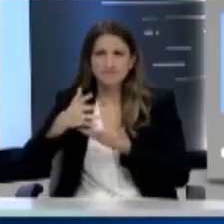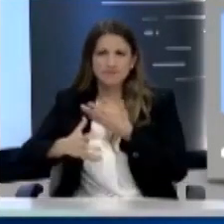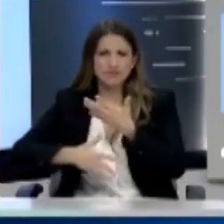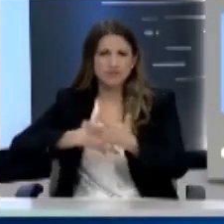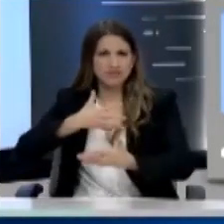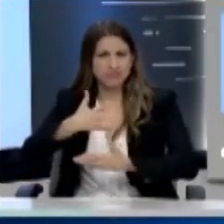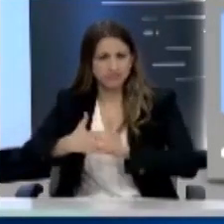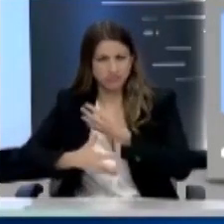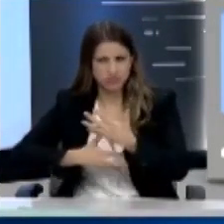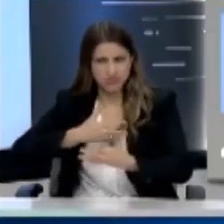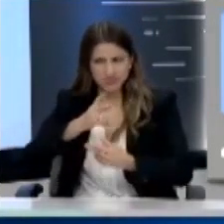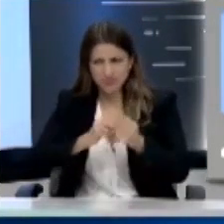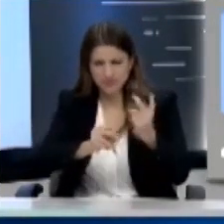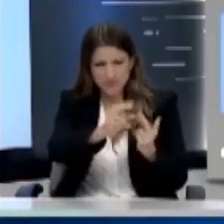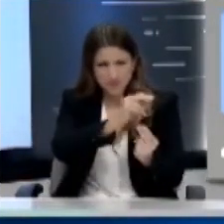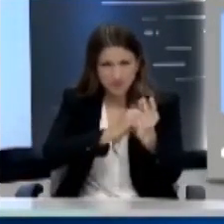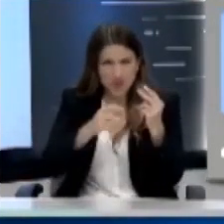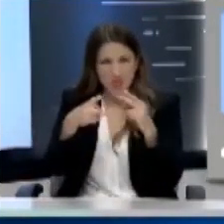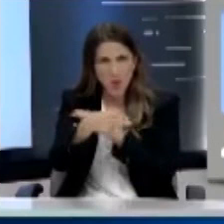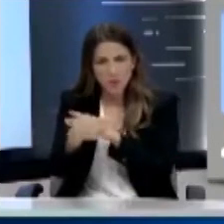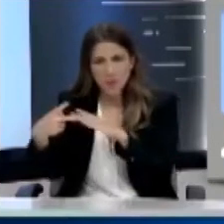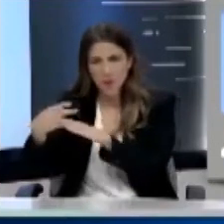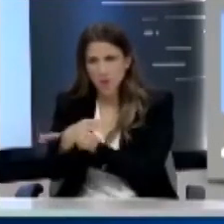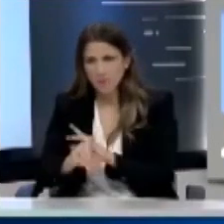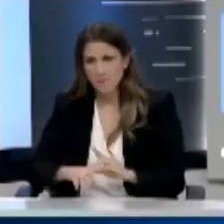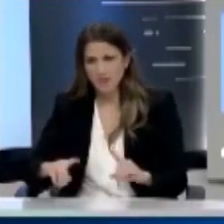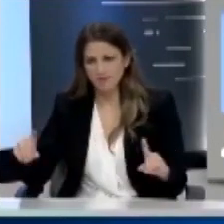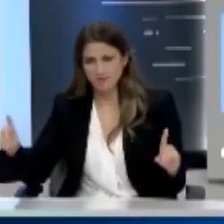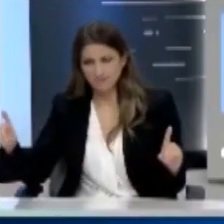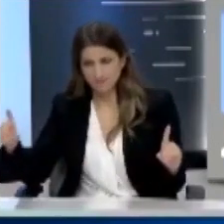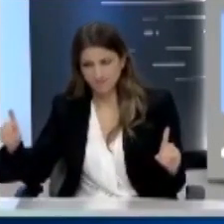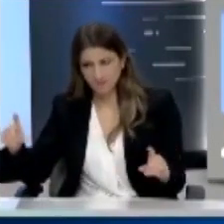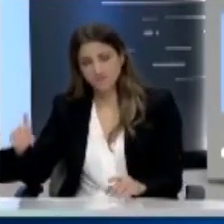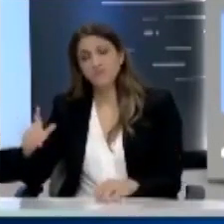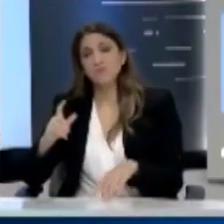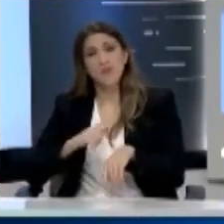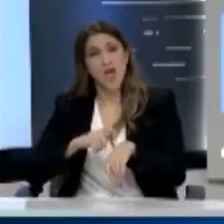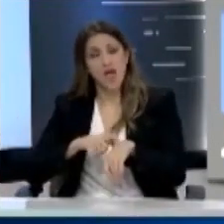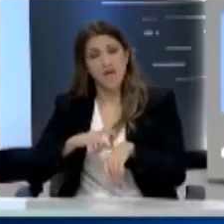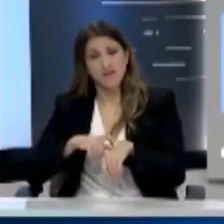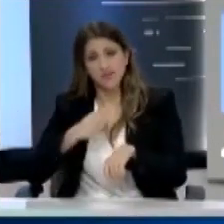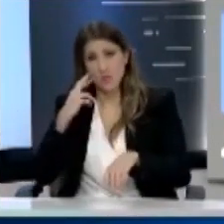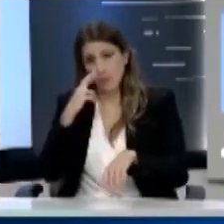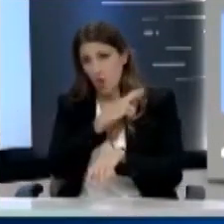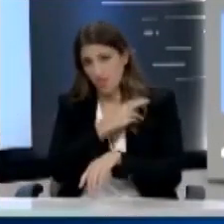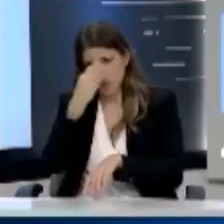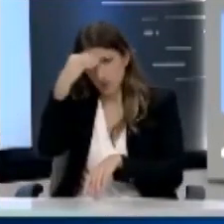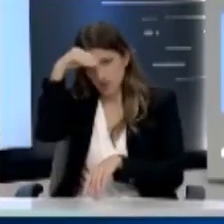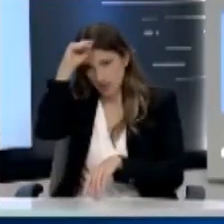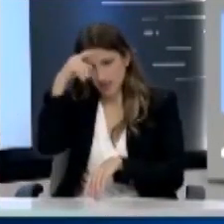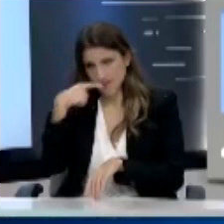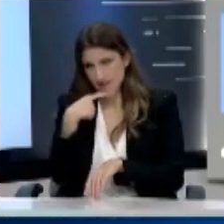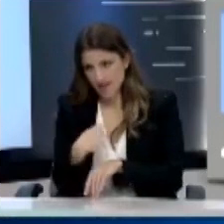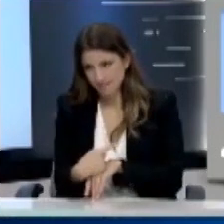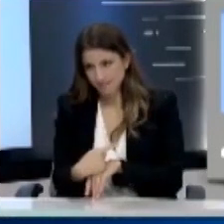Καράγλου. Μην διακόπτεται. Και μάλιστα χωρίς να υπάρχει. Μην διακόπτεται. Κύριε Μητσοτάκη,